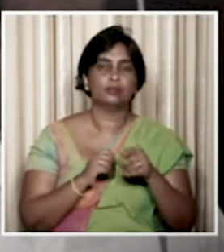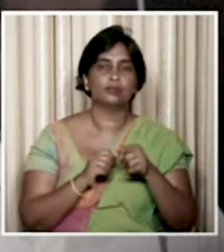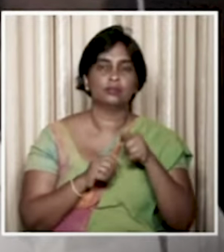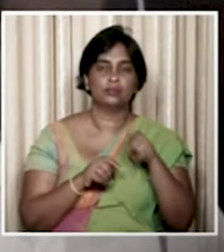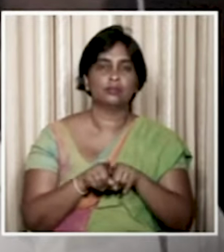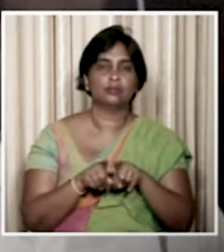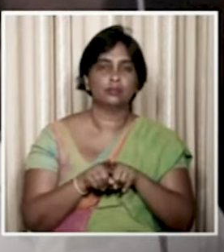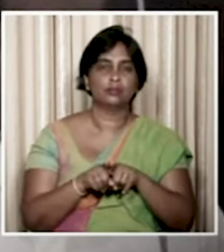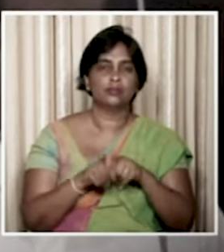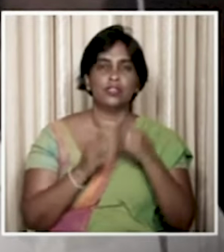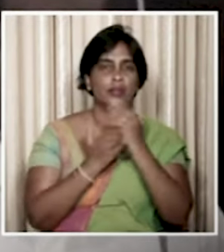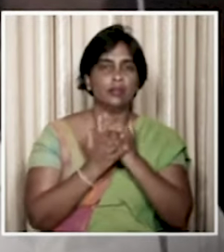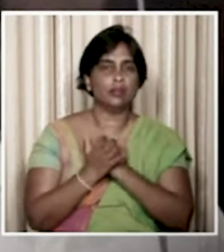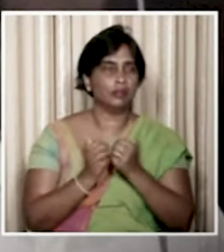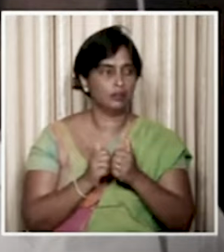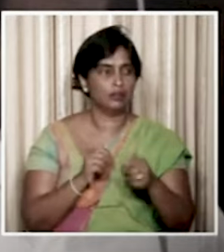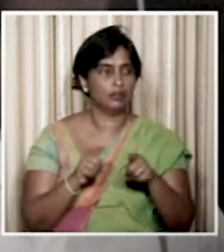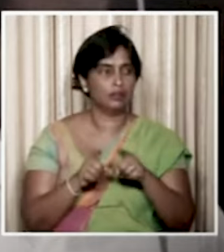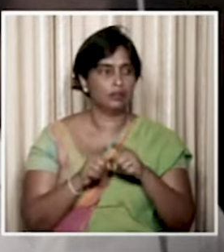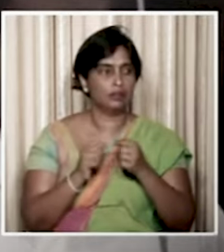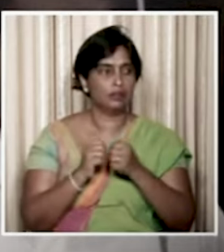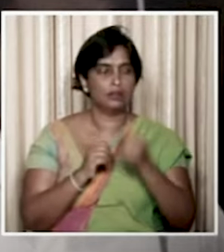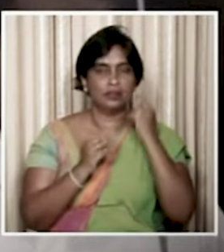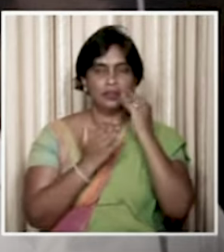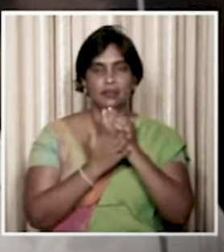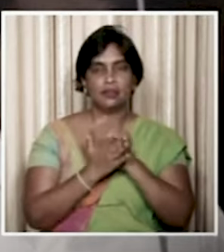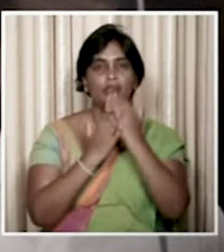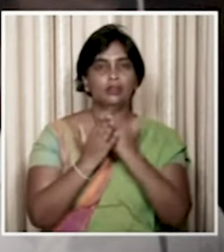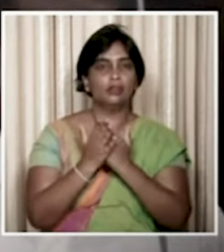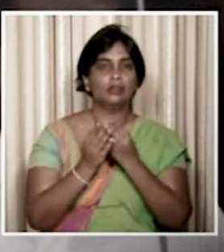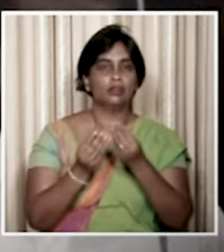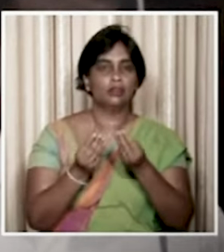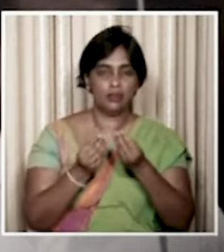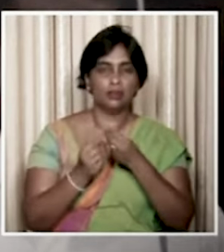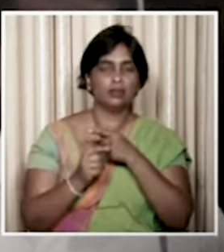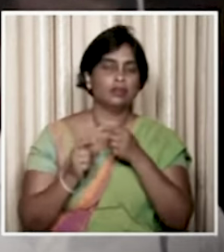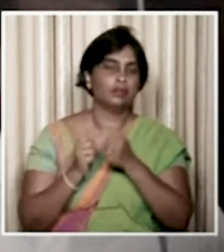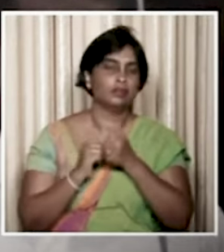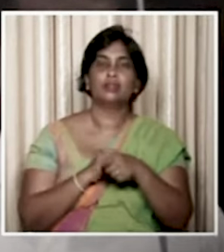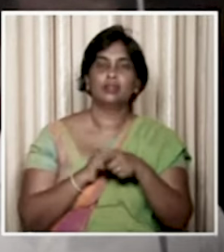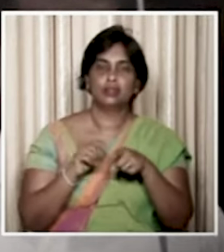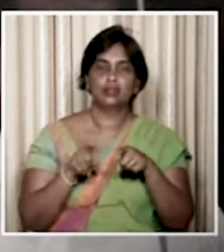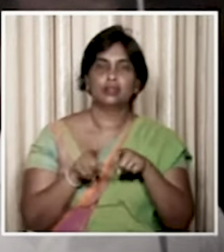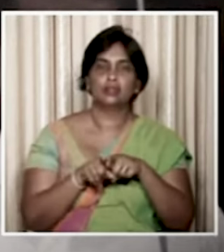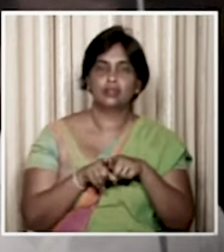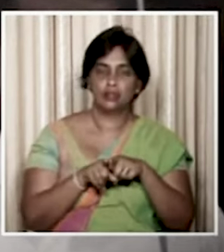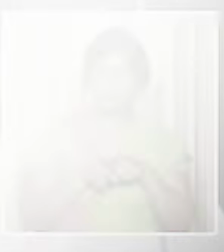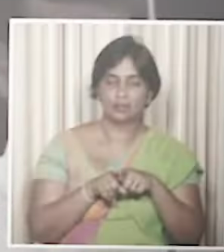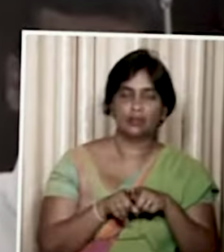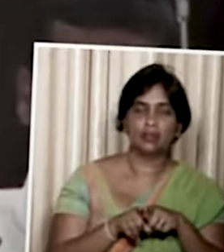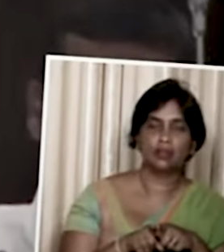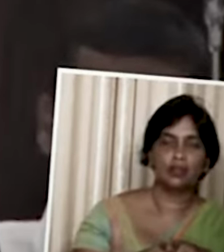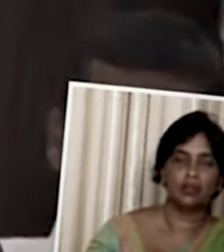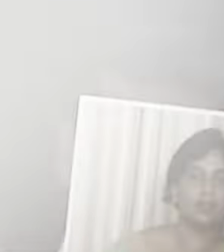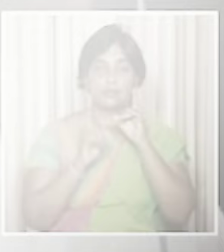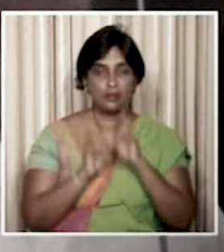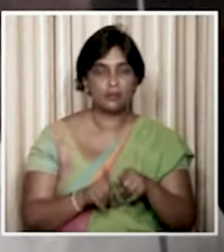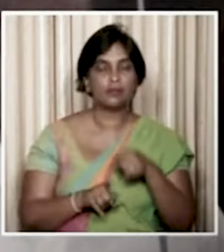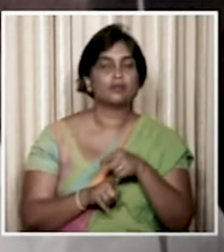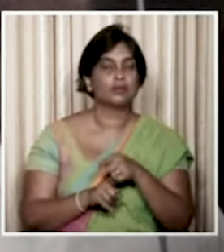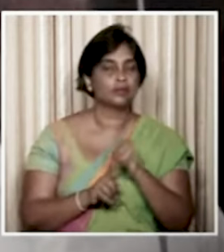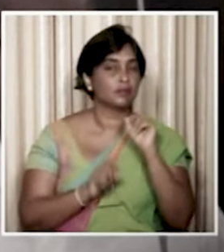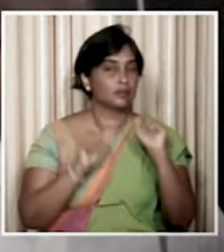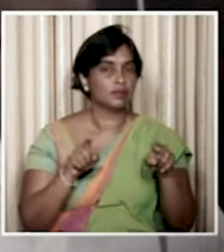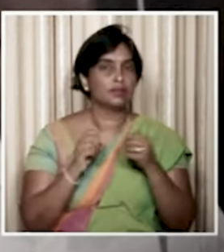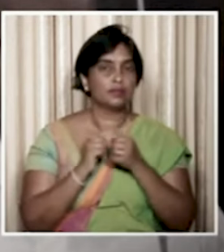பொருளாதாரத்தில் இருந்து மீள முடியும் என்பதை நான் அரசாங்கத்தின் அரசாங்க ஆட்சியாளர்களிடம் நான் கேட்க விரும்புகின்றேன்.